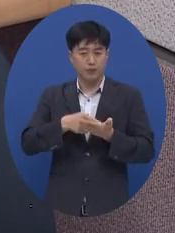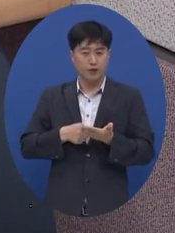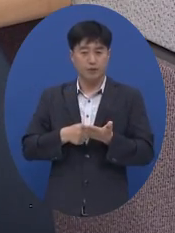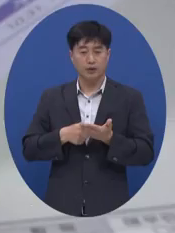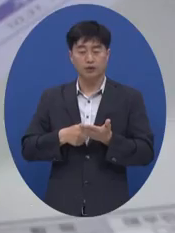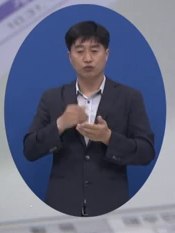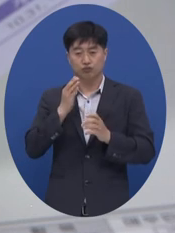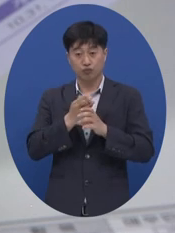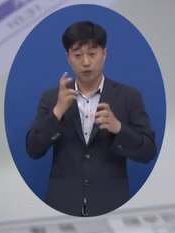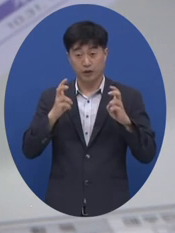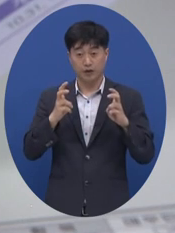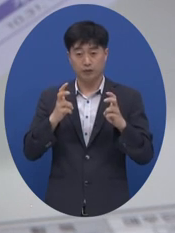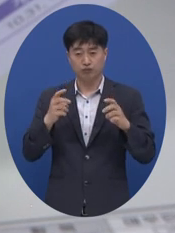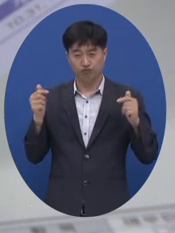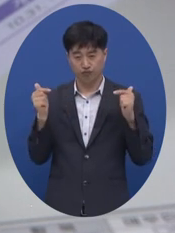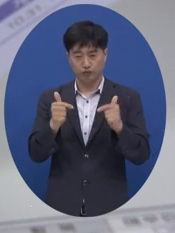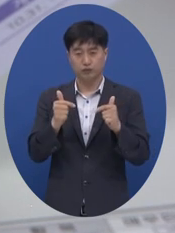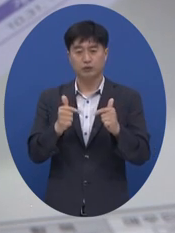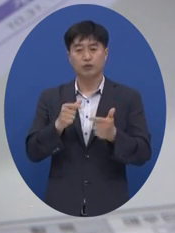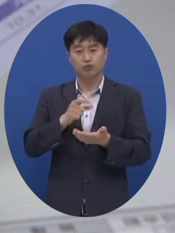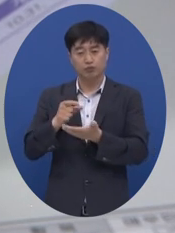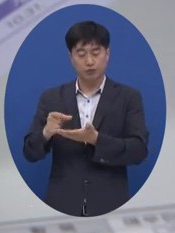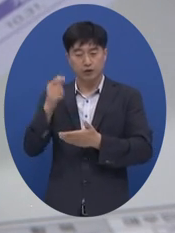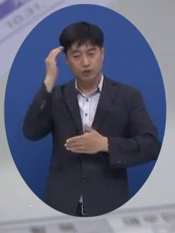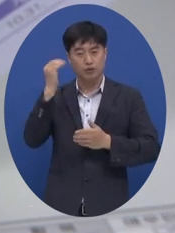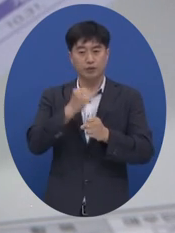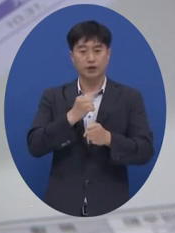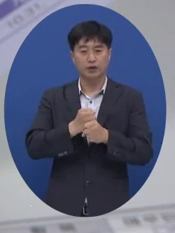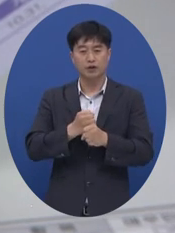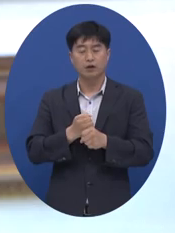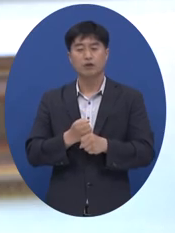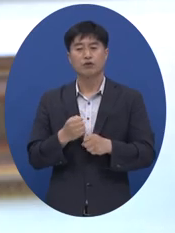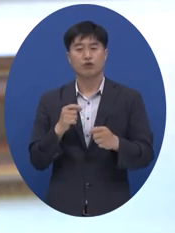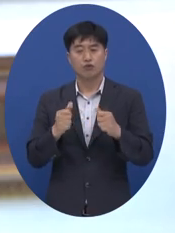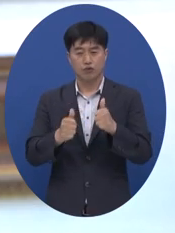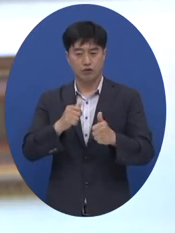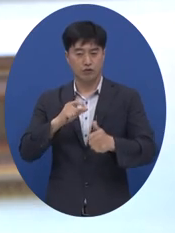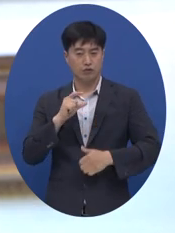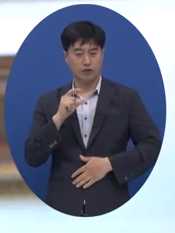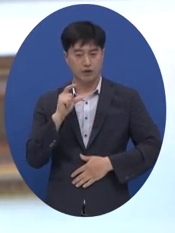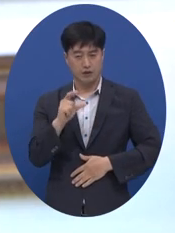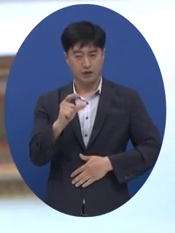도내 기업들의 피해를 최소화하면서 부품 국산화를 통해 기업 경쟁력을